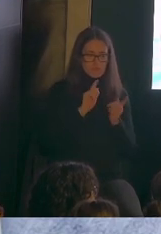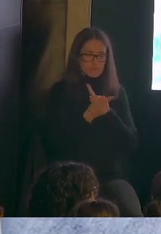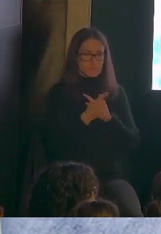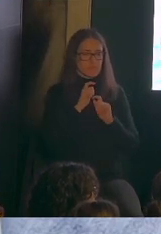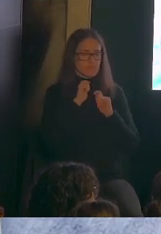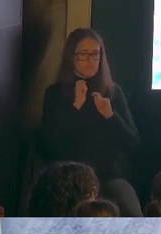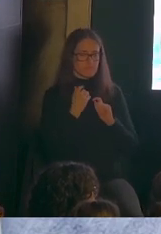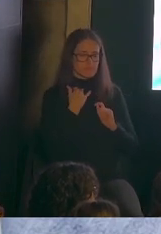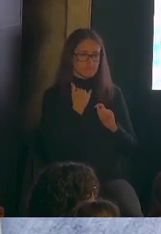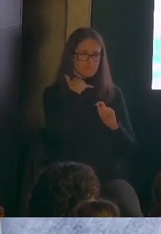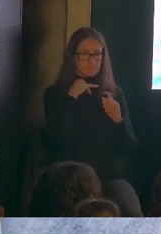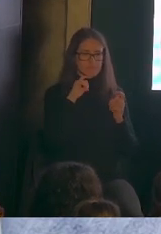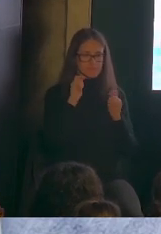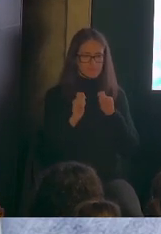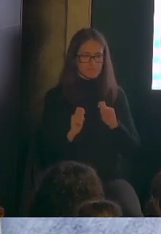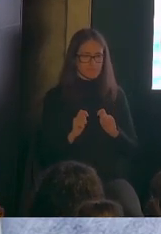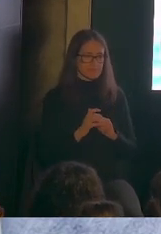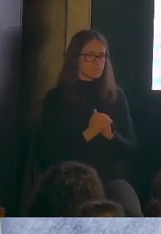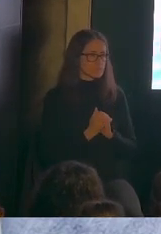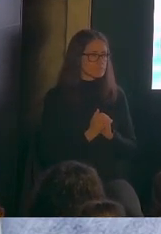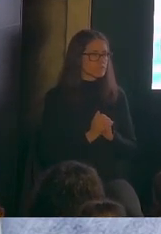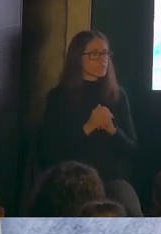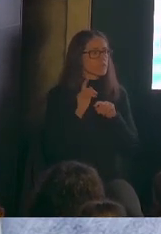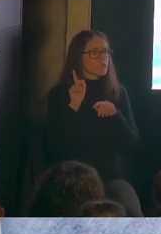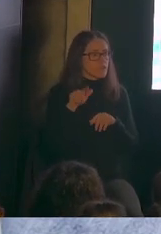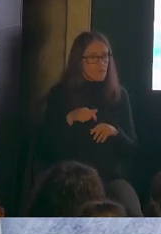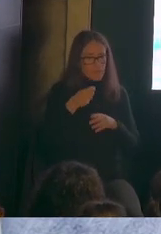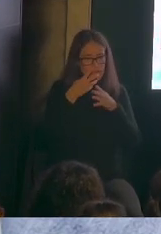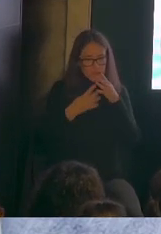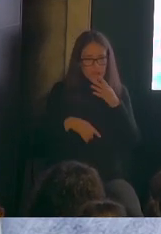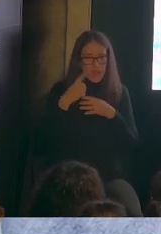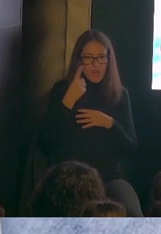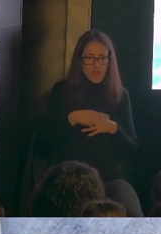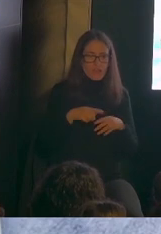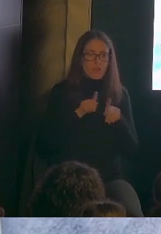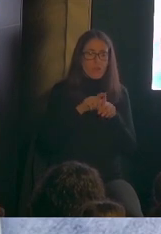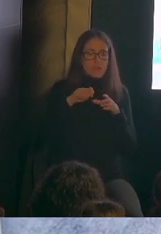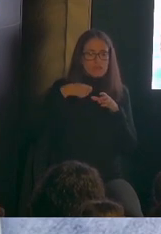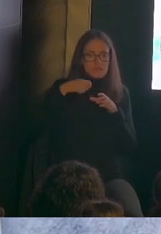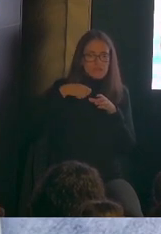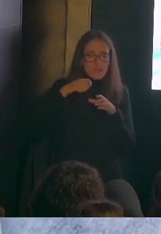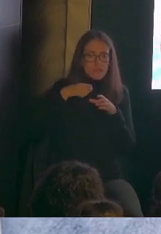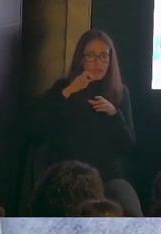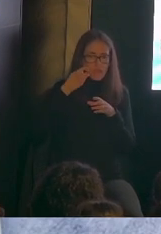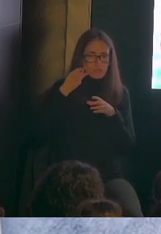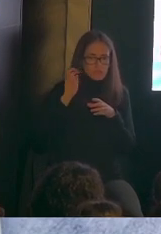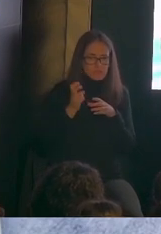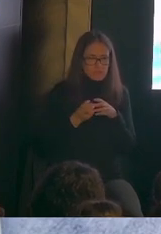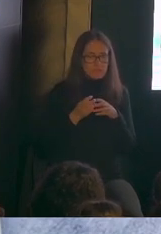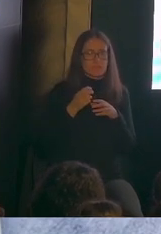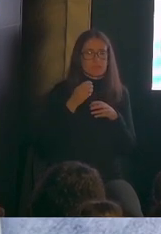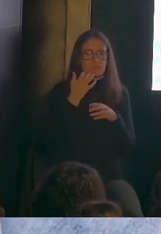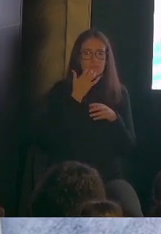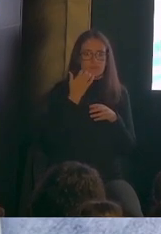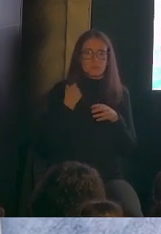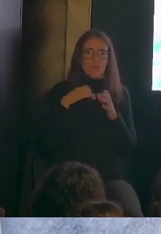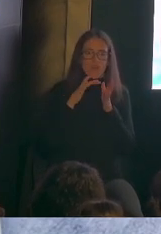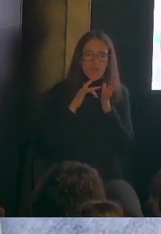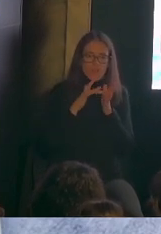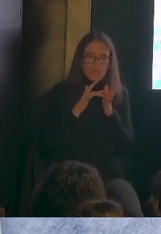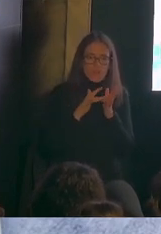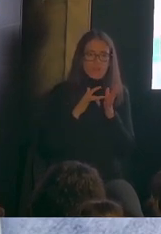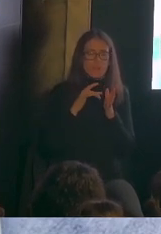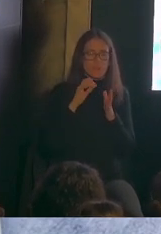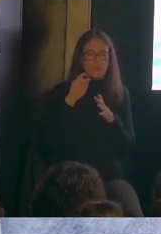quan et passes de dolçor. Després, xarops, n'hi hauria moltíssims, vale? Però bueno, el d'auró, d'arròs, tampoc jo en